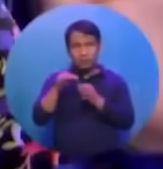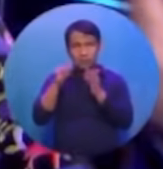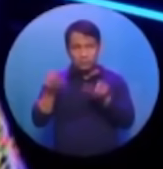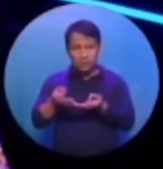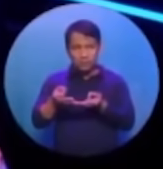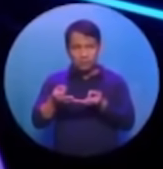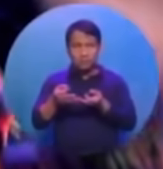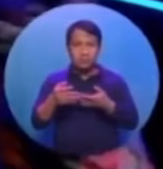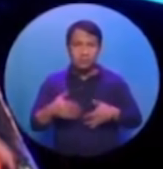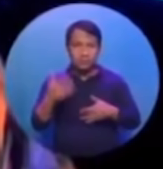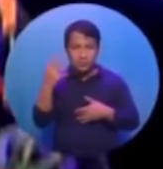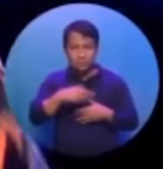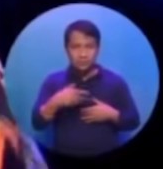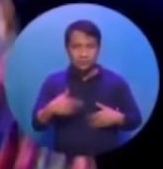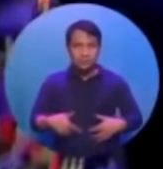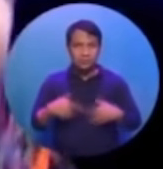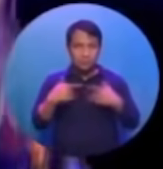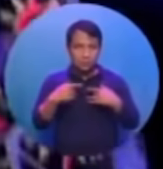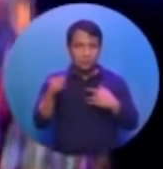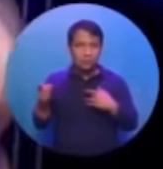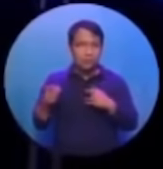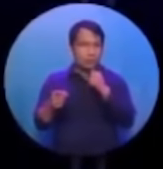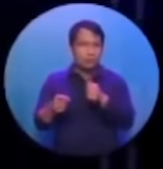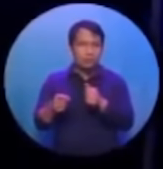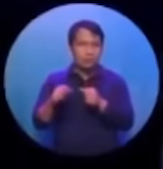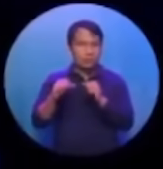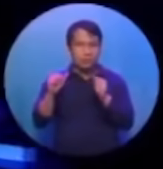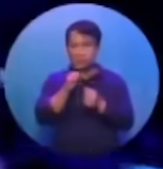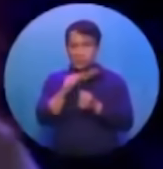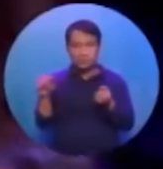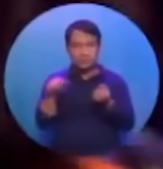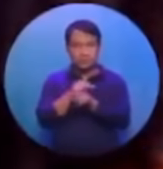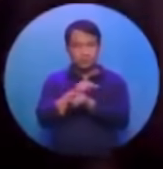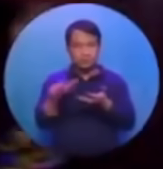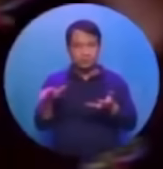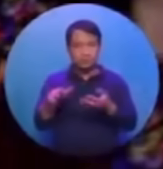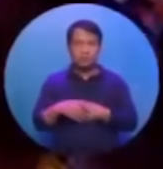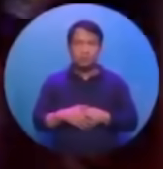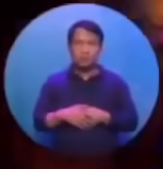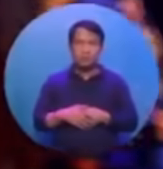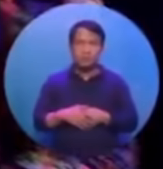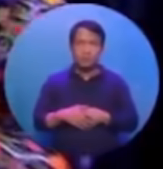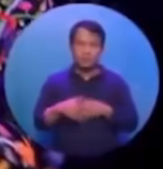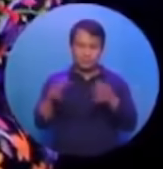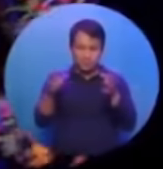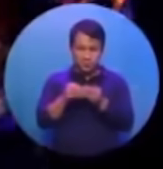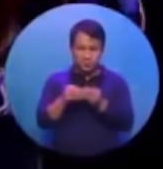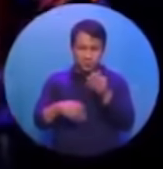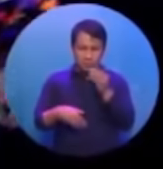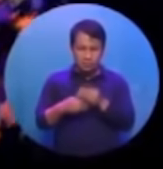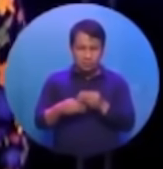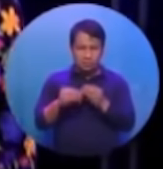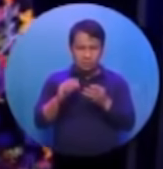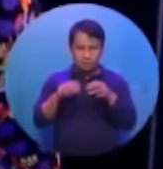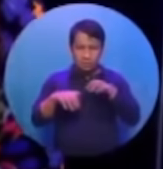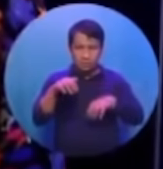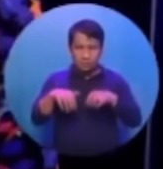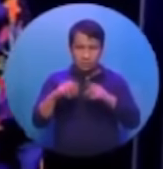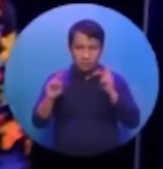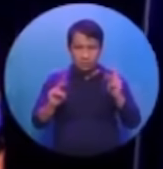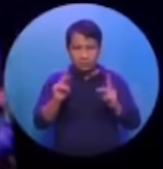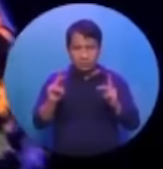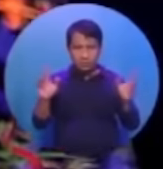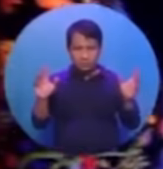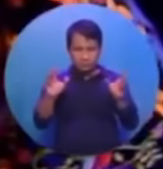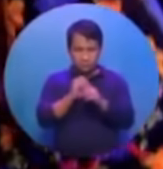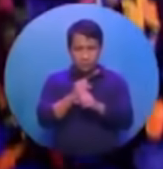para guminhawa, hindi para lalong masira. Oh. Napakaganda na sinabi niya, Idol. So, eto yung sinasabi ng mga keyboard warrior natin. And just to